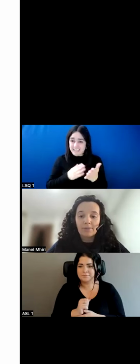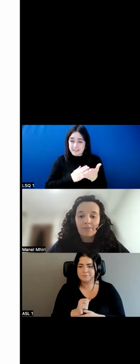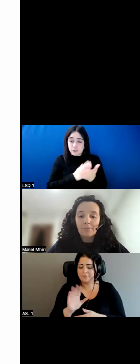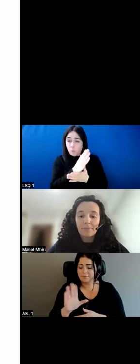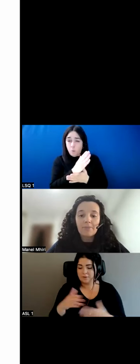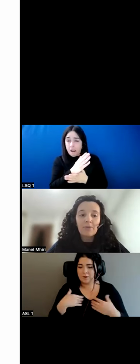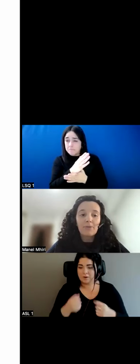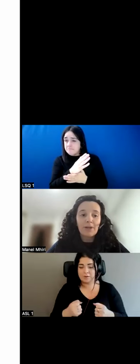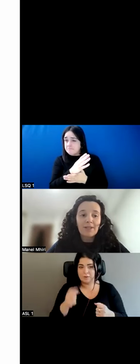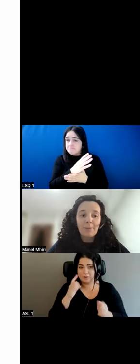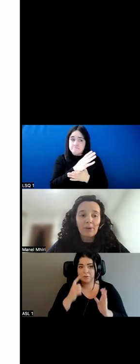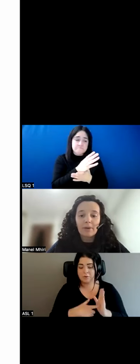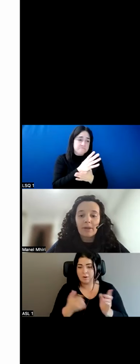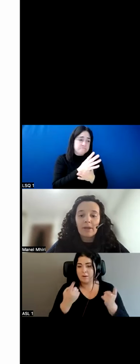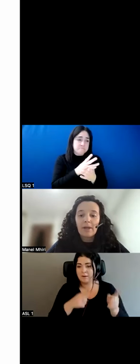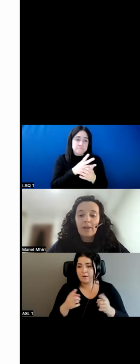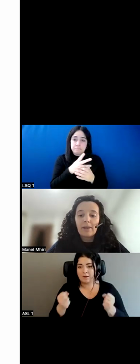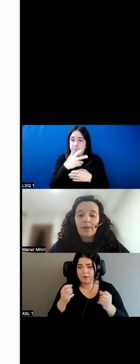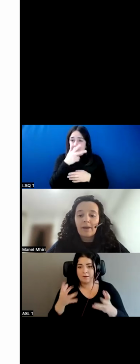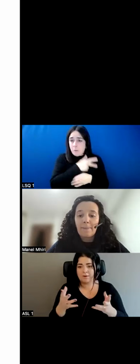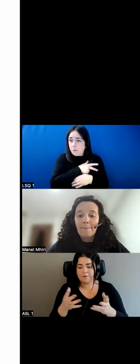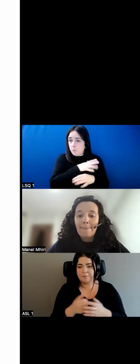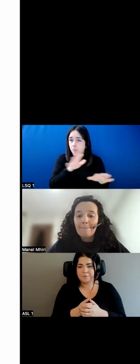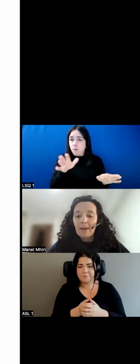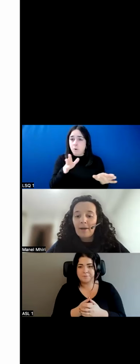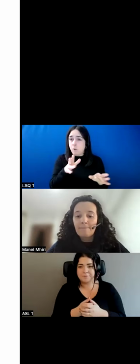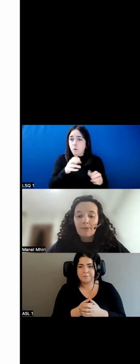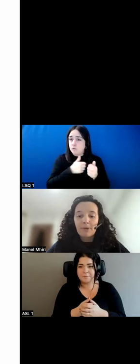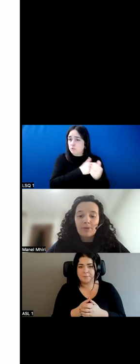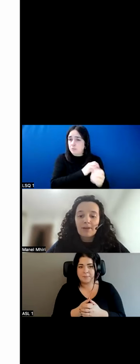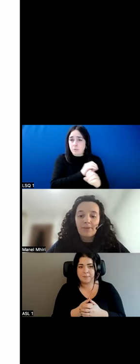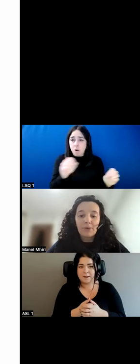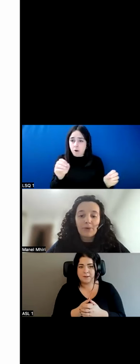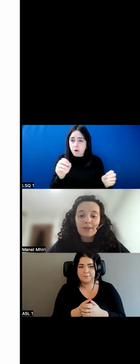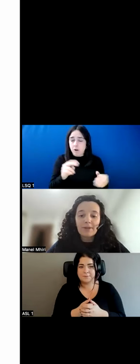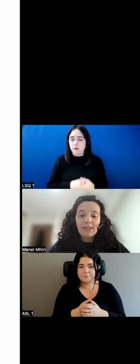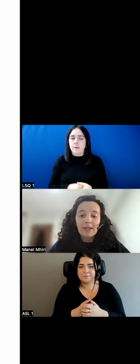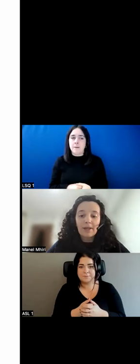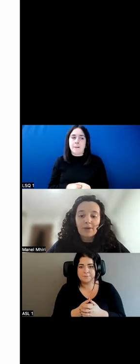de la personne, par exemple.